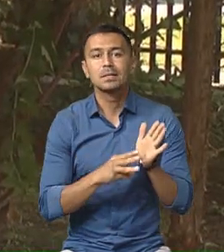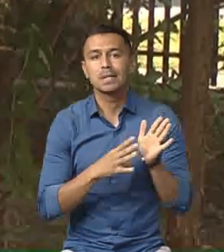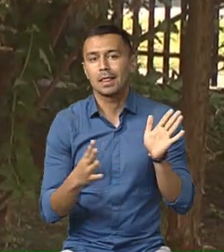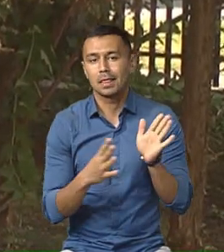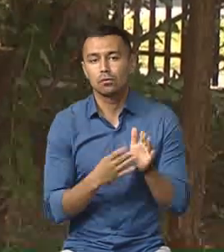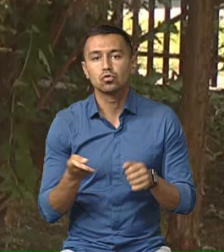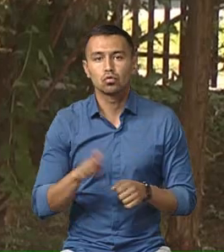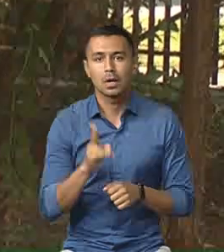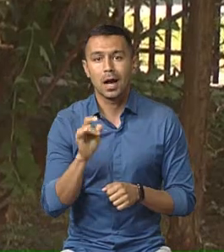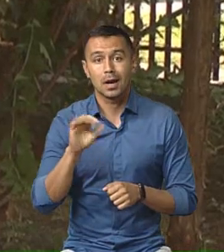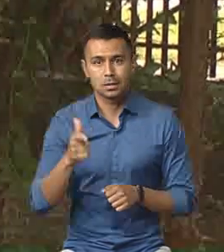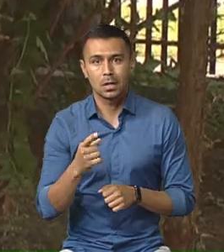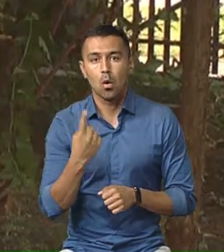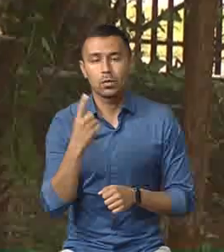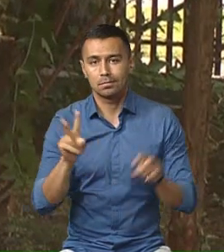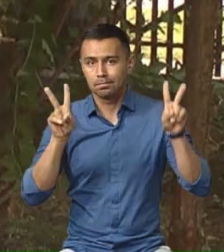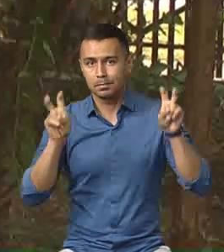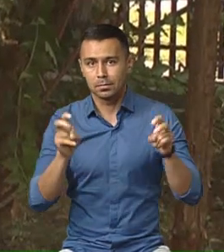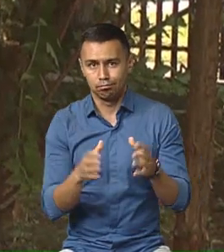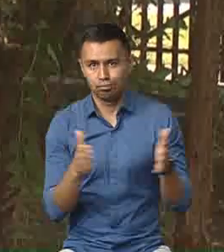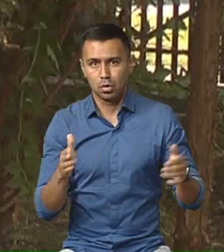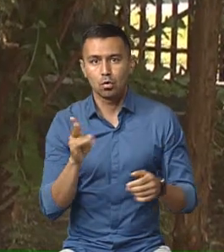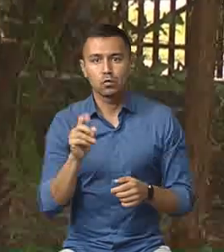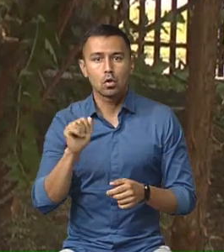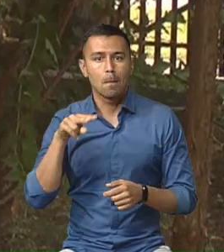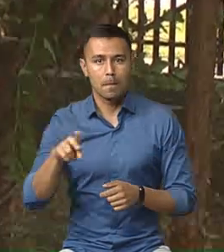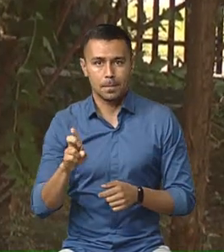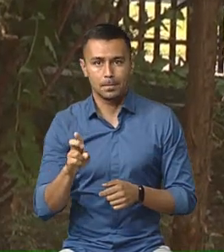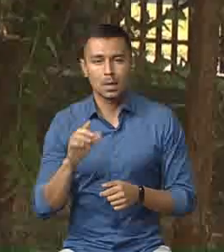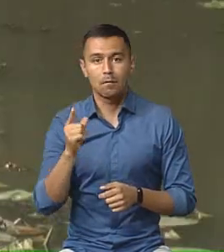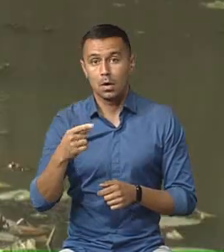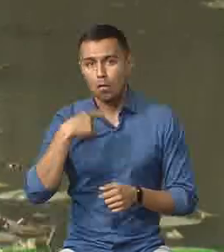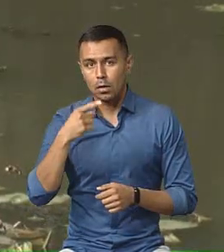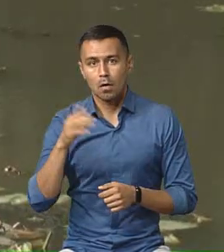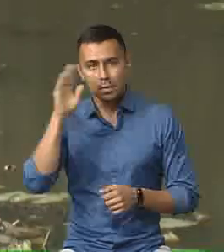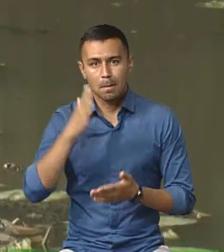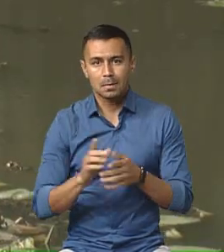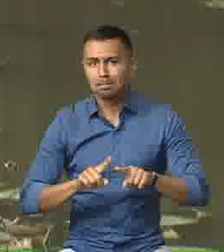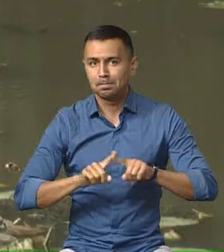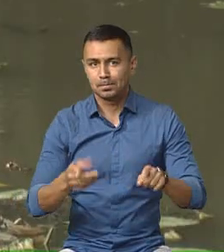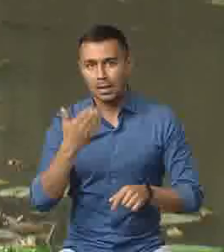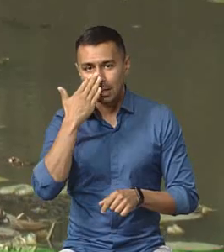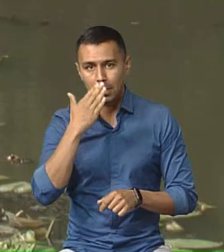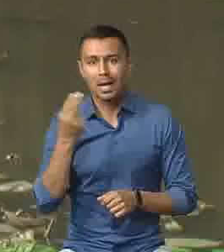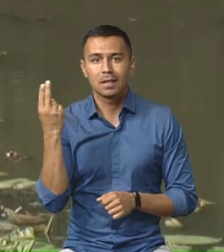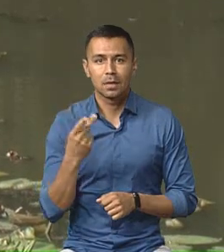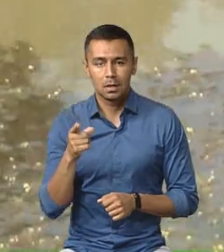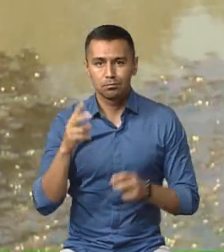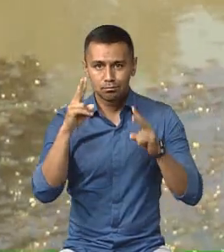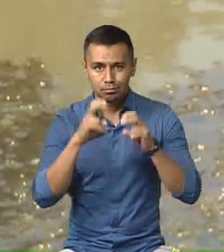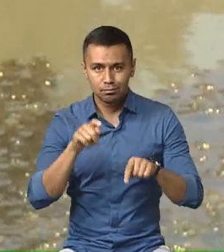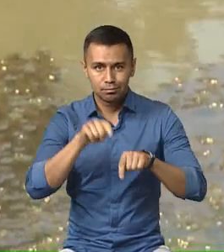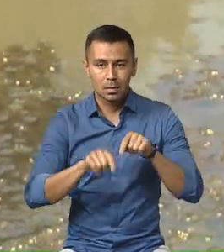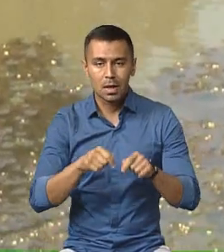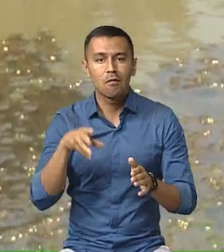89 штук карася і один екземпляр товстолоба. Наталія Сологуб каже, вода мала специфічний запах та колір. Її дослідили на